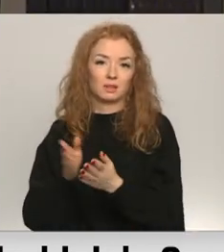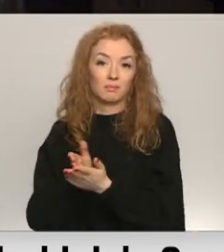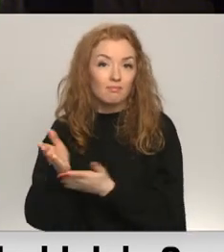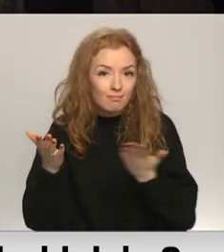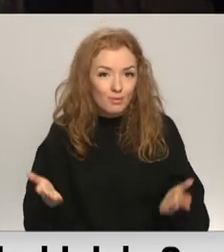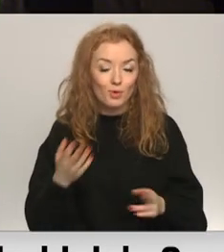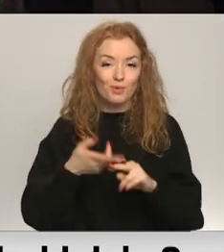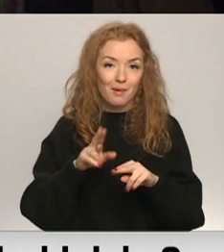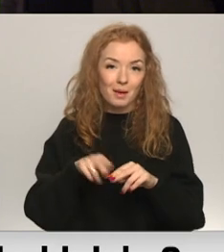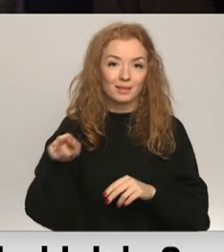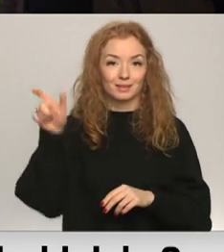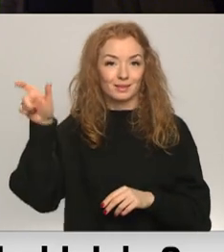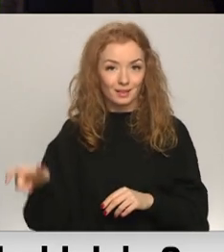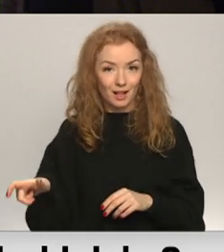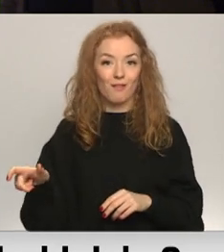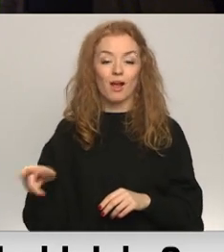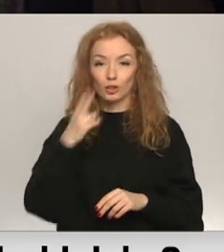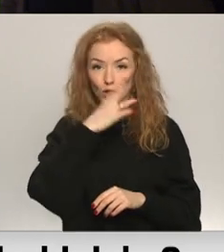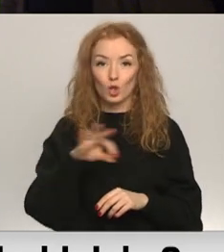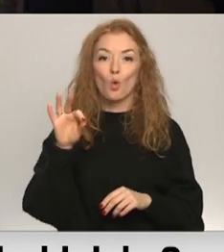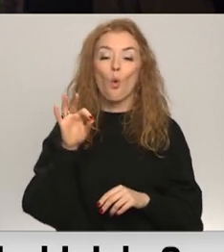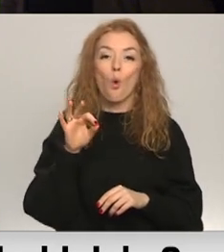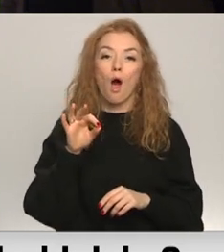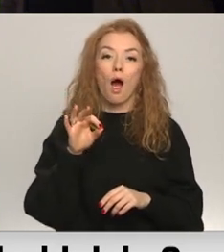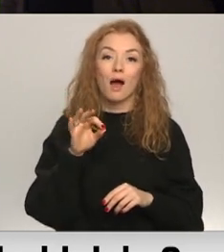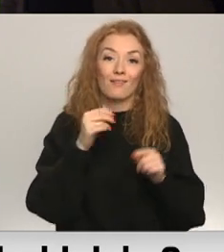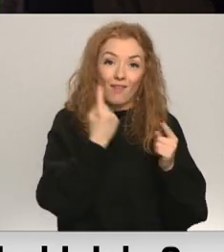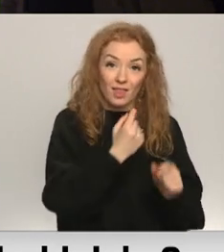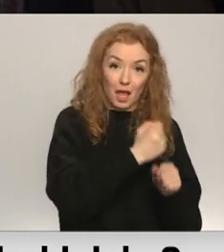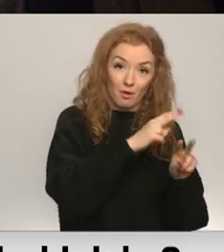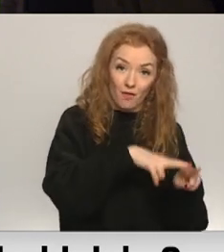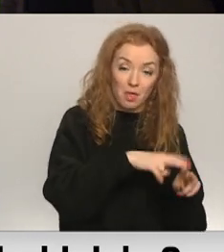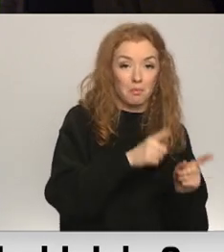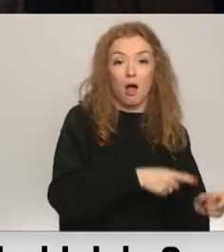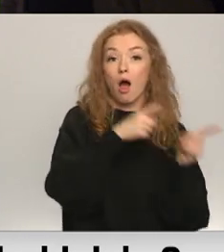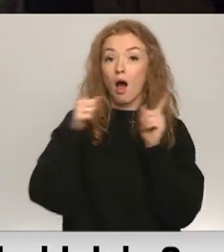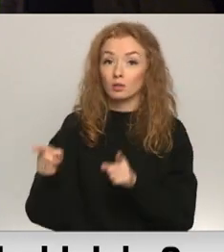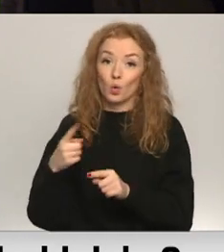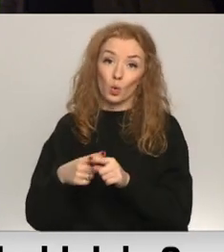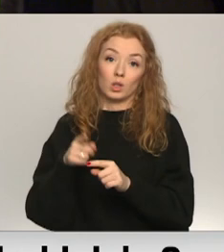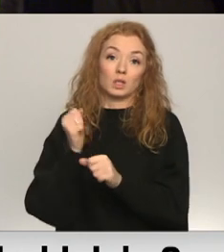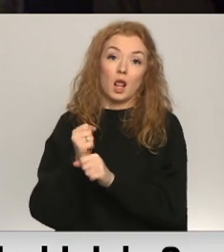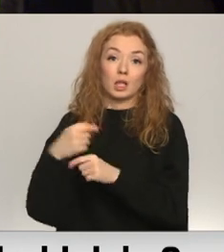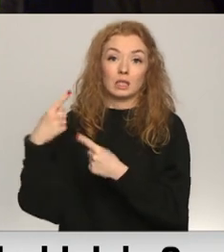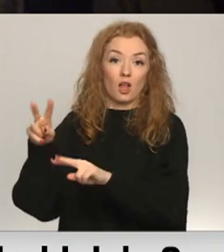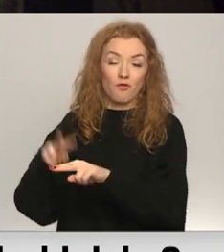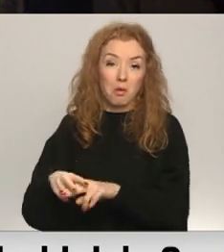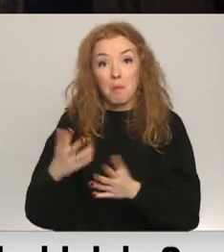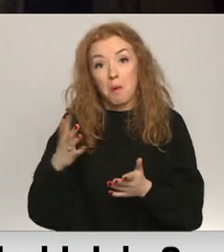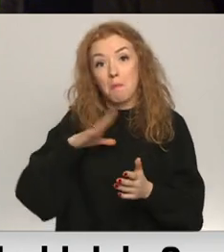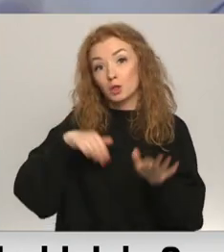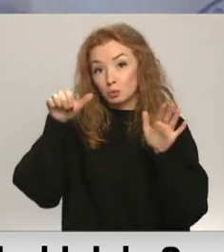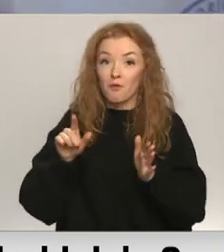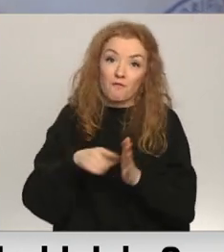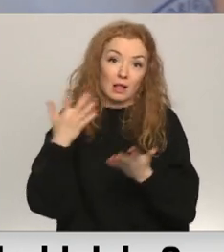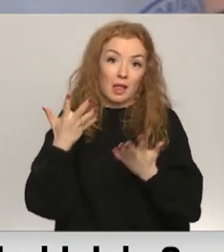un cilvēks no siltas vietiņas kaut kur šeit ir pārcēlies un tagad pusgadu dzīvos tur. Ko pēc pusgada, nu nezinu, tad